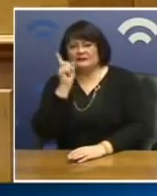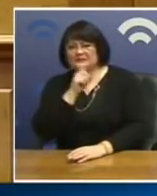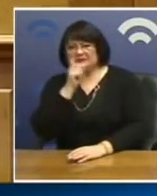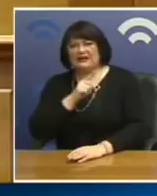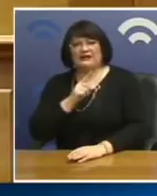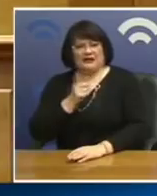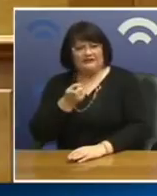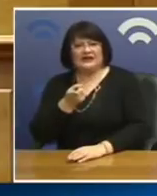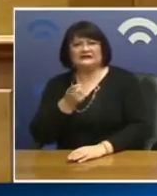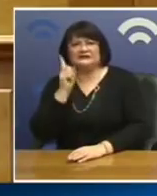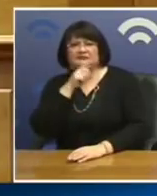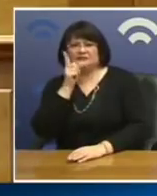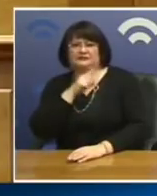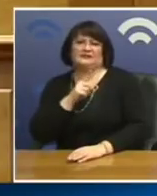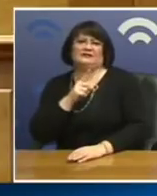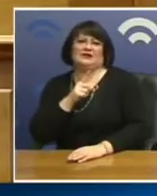σας εγκαλούμε.